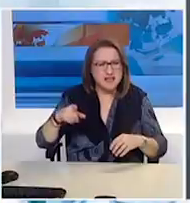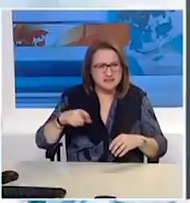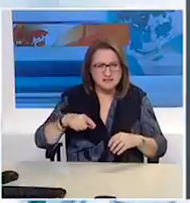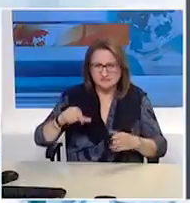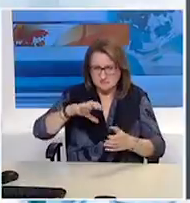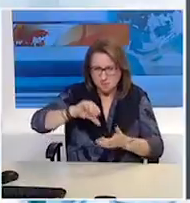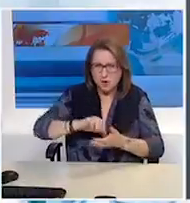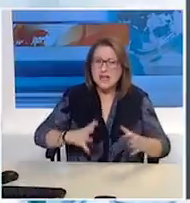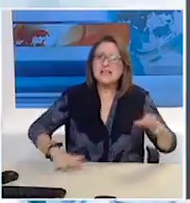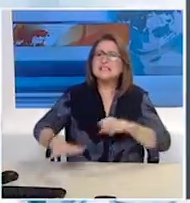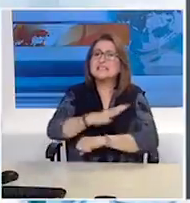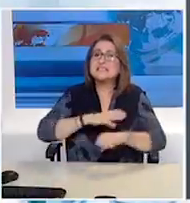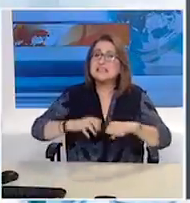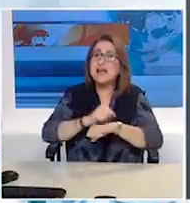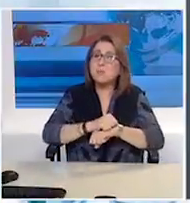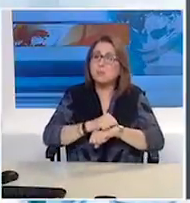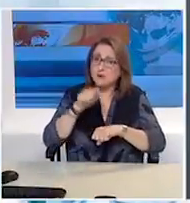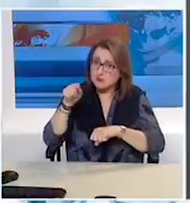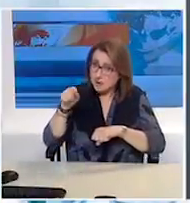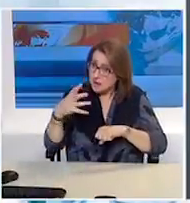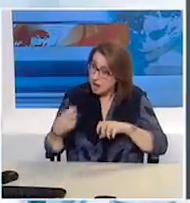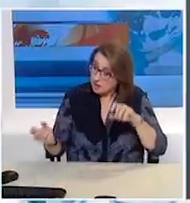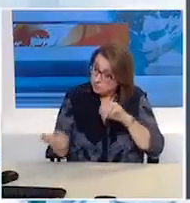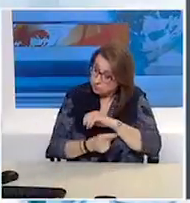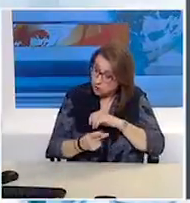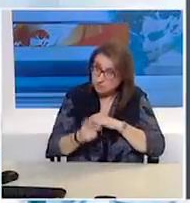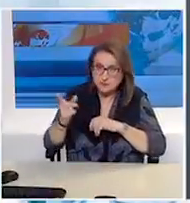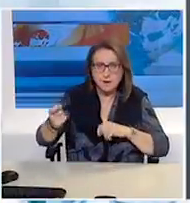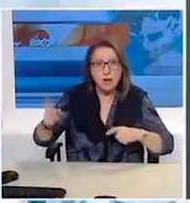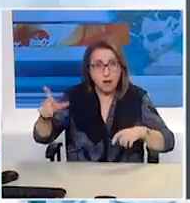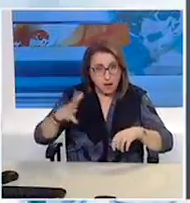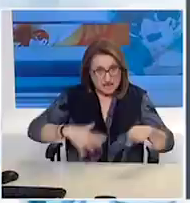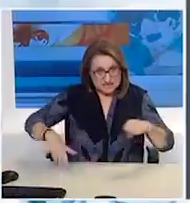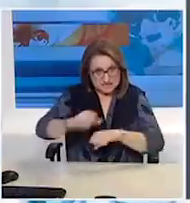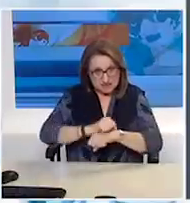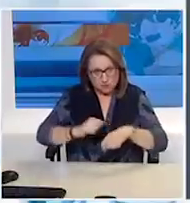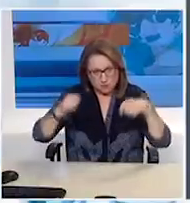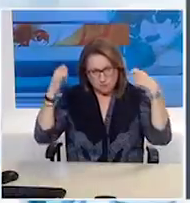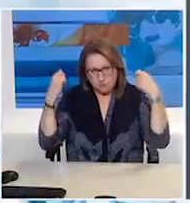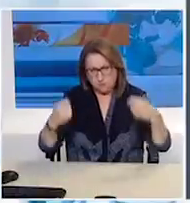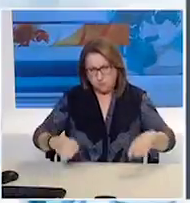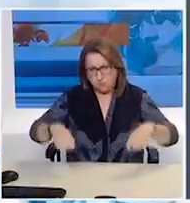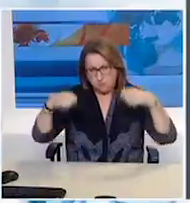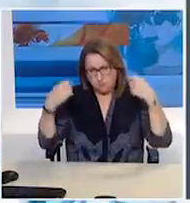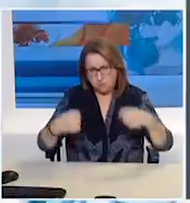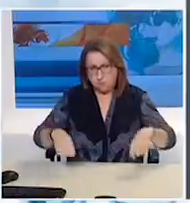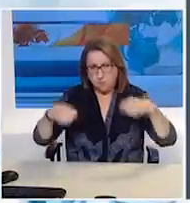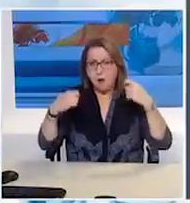Η Σιγκαπούρη, μια περιοχή με υψηλότατο κατά κεφαλήν εισόδημα, στην κυριολεξία όμως χτισμένη από